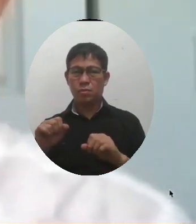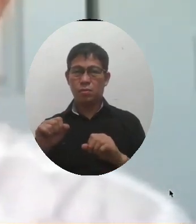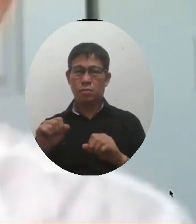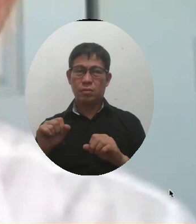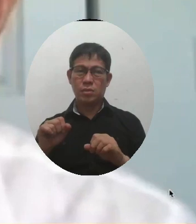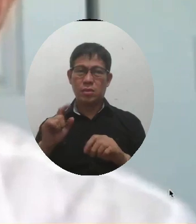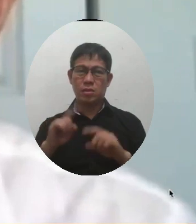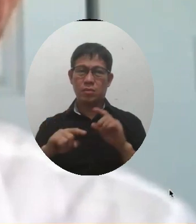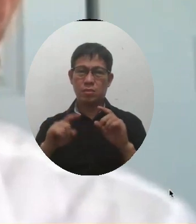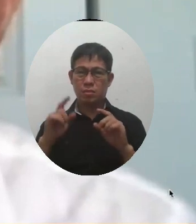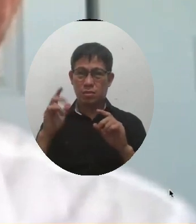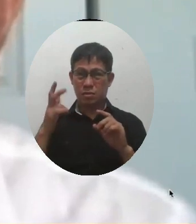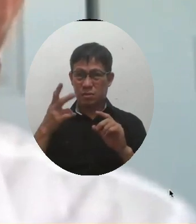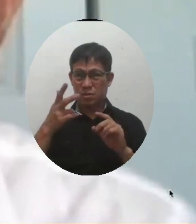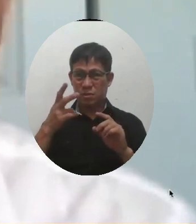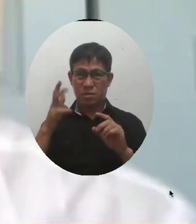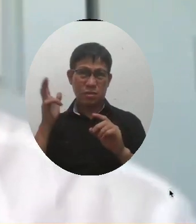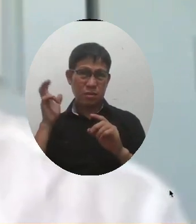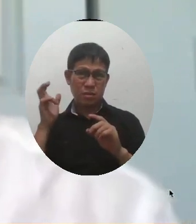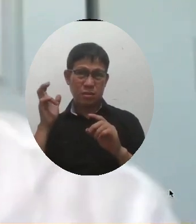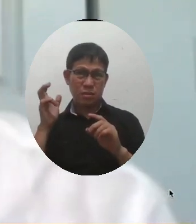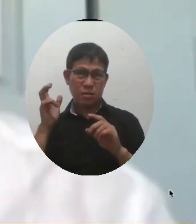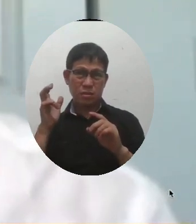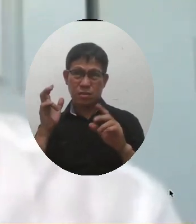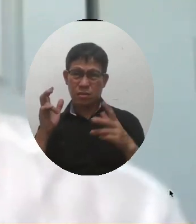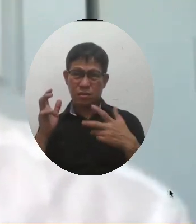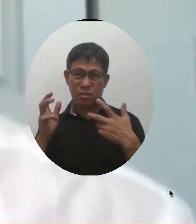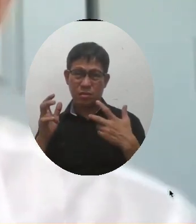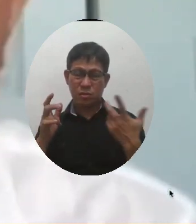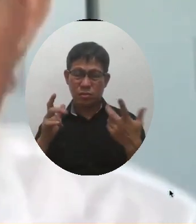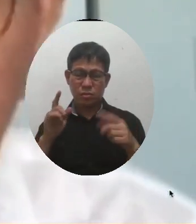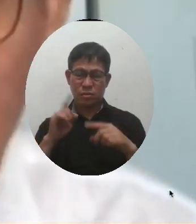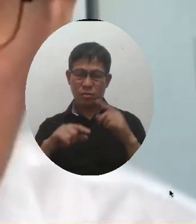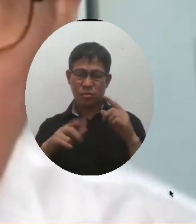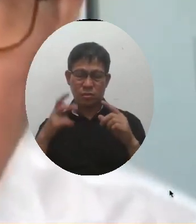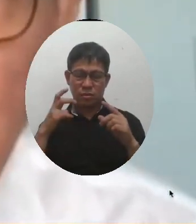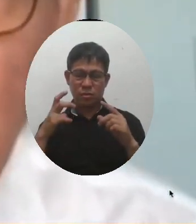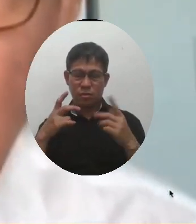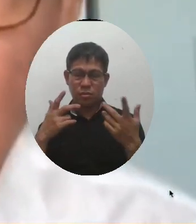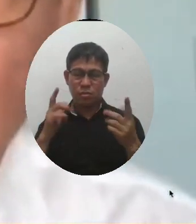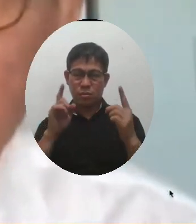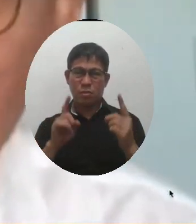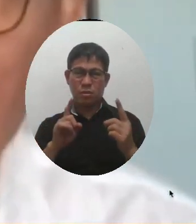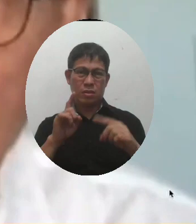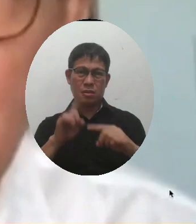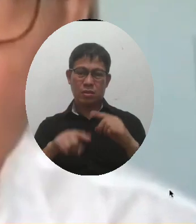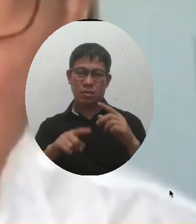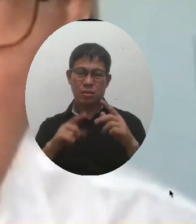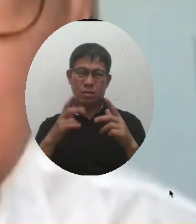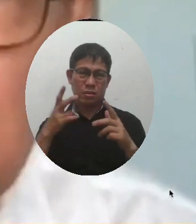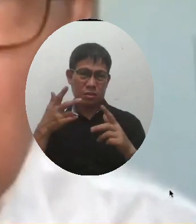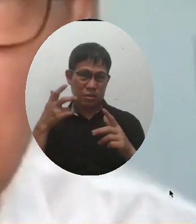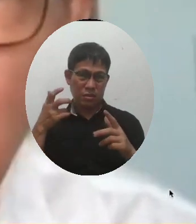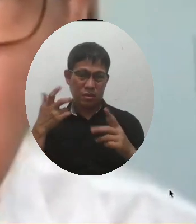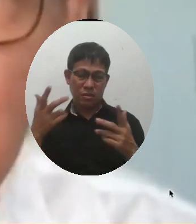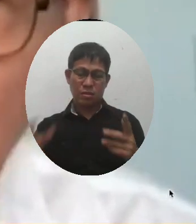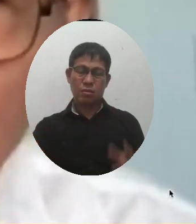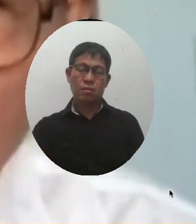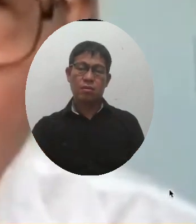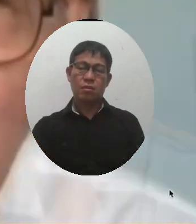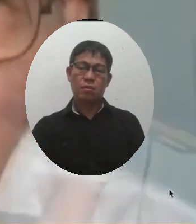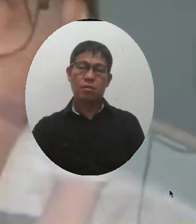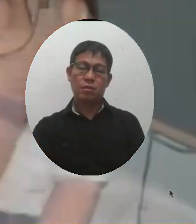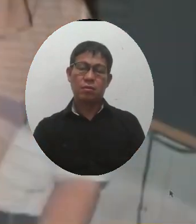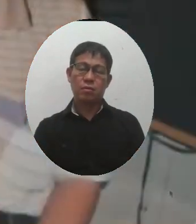pagkawala ng pagdinig na maaaring halos hindi makarinig ng pananalita kapag merong ibang tao na nagsasalita